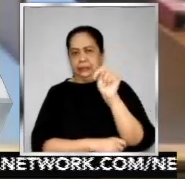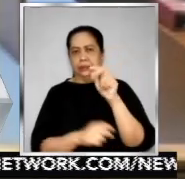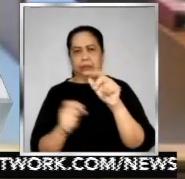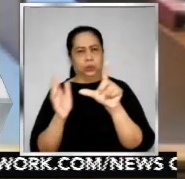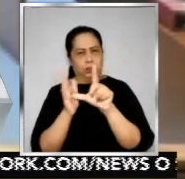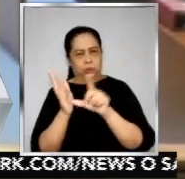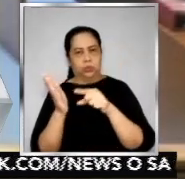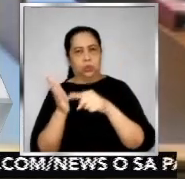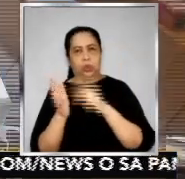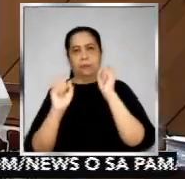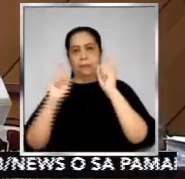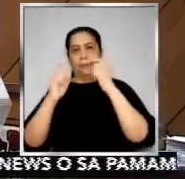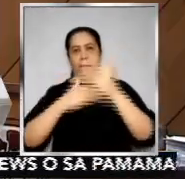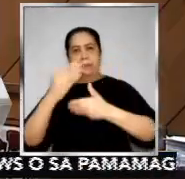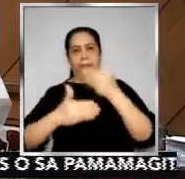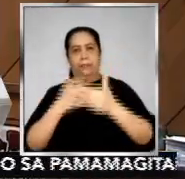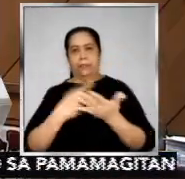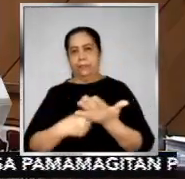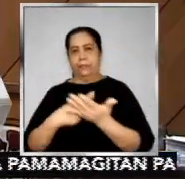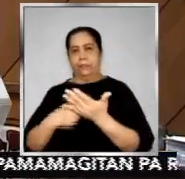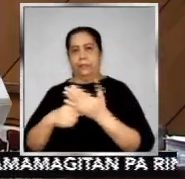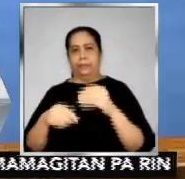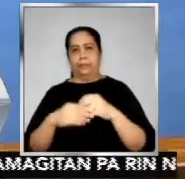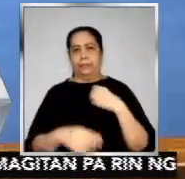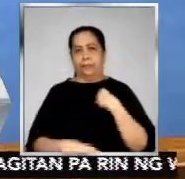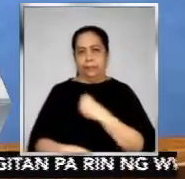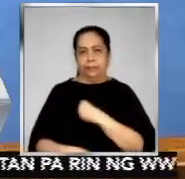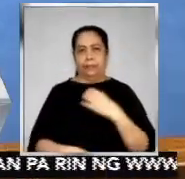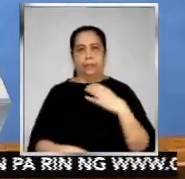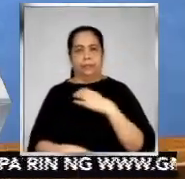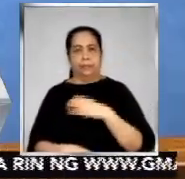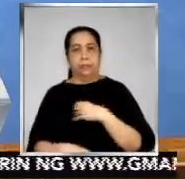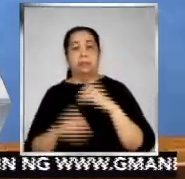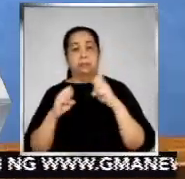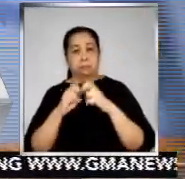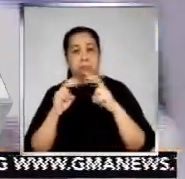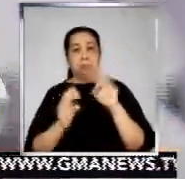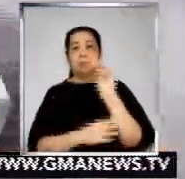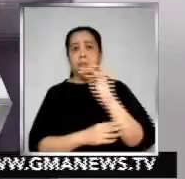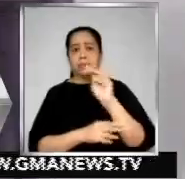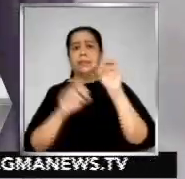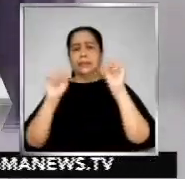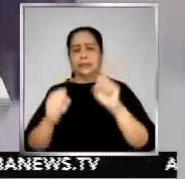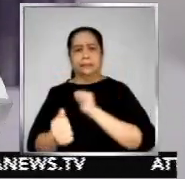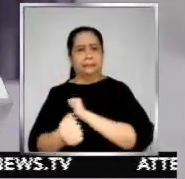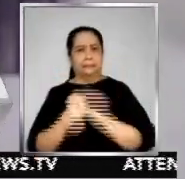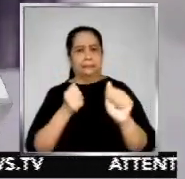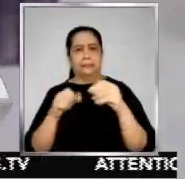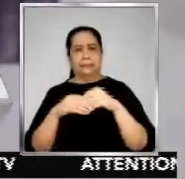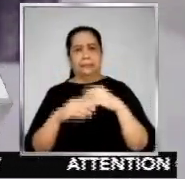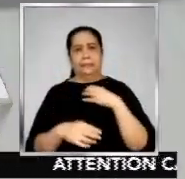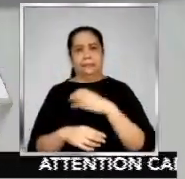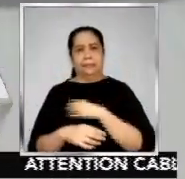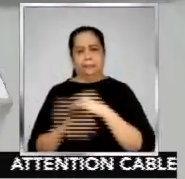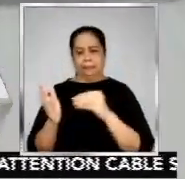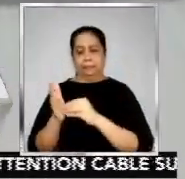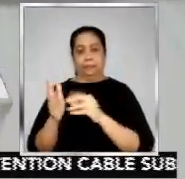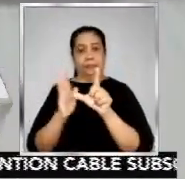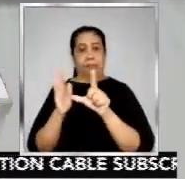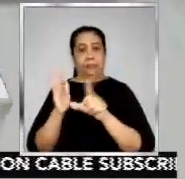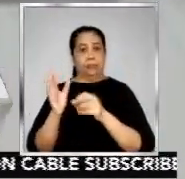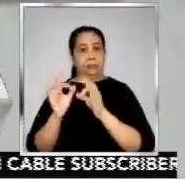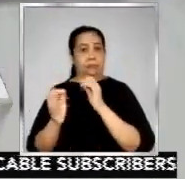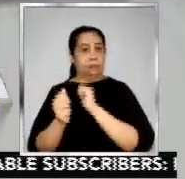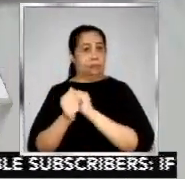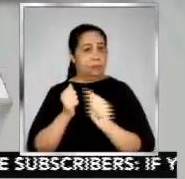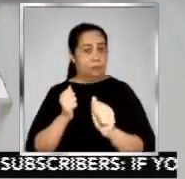mapabilis ang pagtalakay nito. Kung meron yan ay kahit Lunes, may papasa na ito sa Kongreso. May lalagay din sa batas kung may papasa ito ang